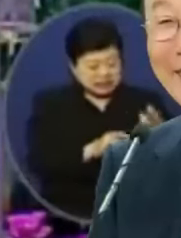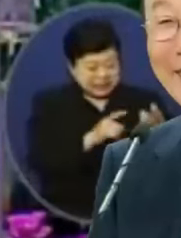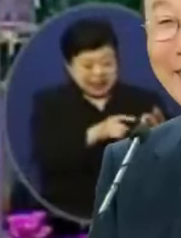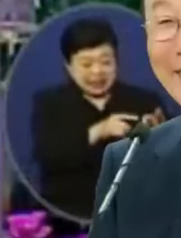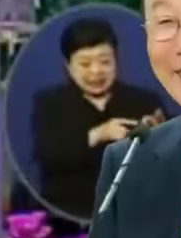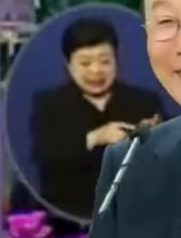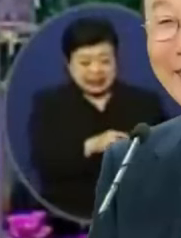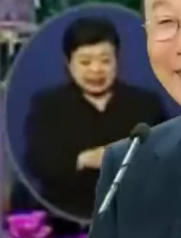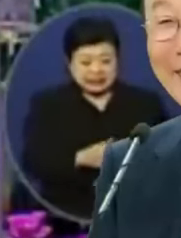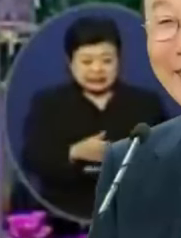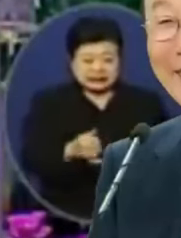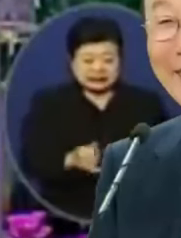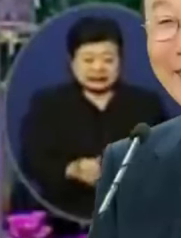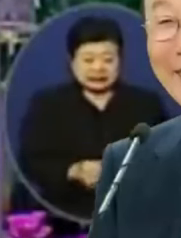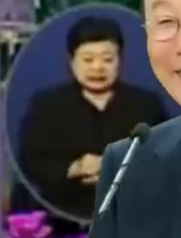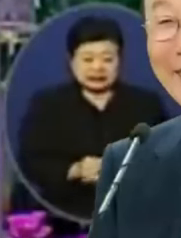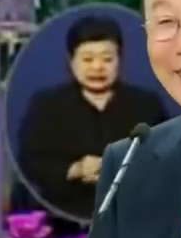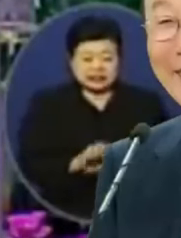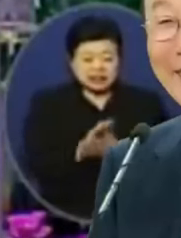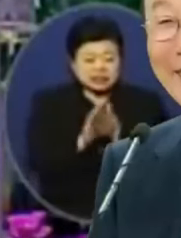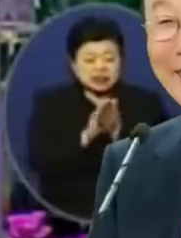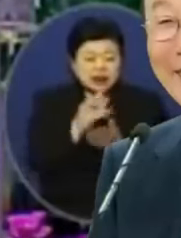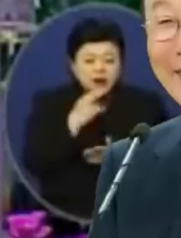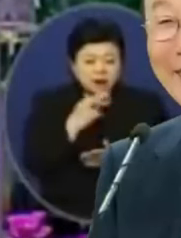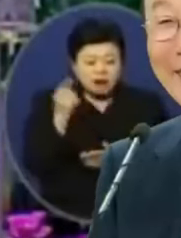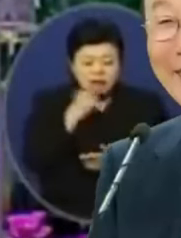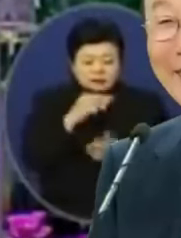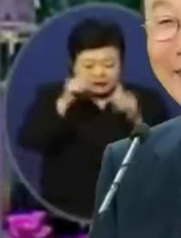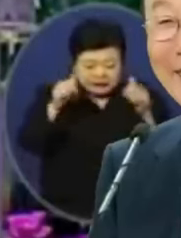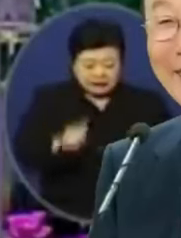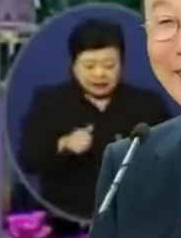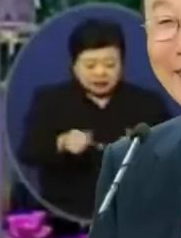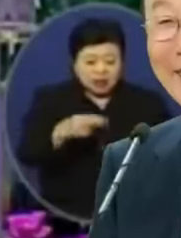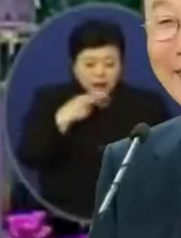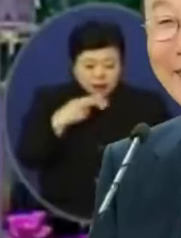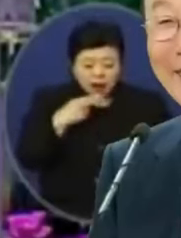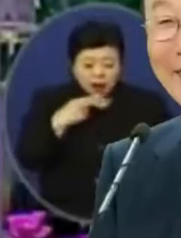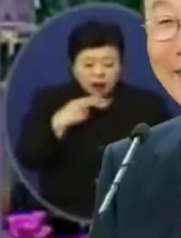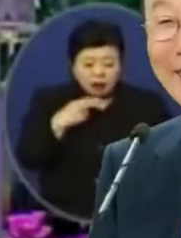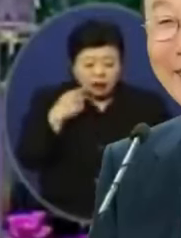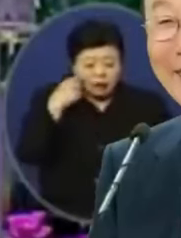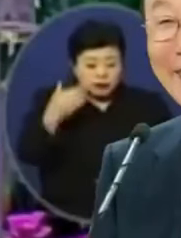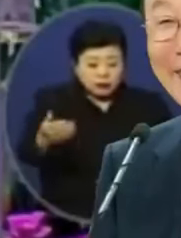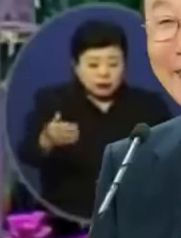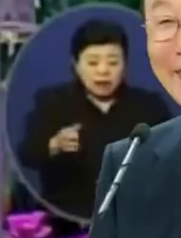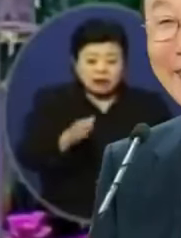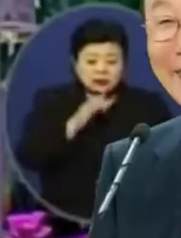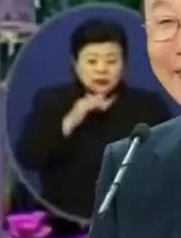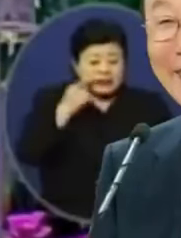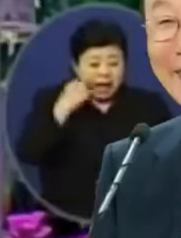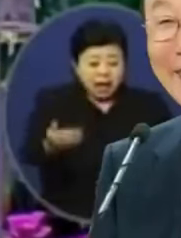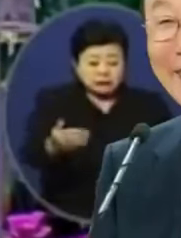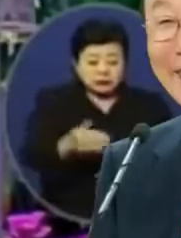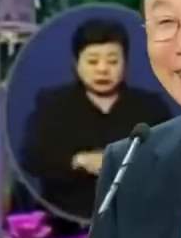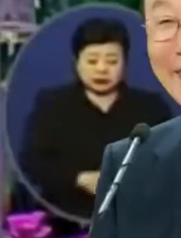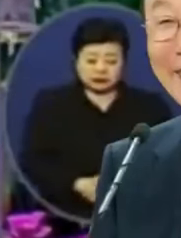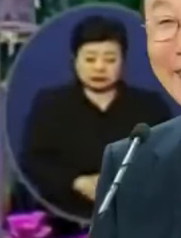내 신을 섬기지 아니하며 내가 세운 금신상에 절하지 아니한다 하니 일이 사실이냐.